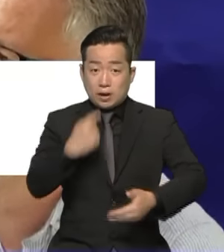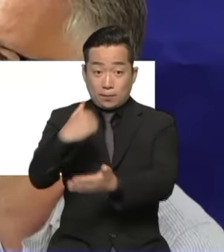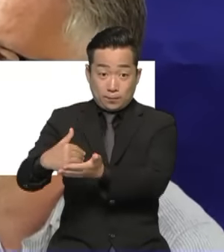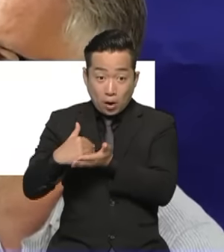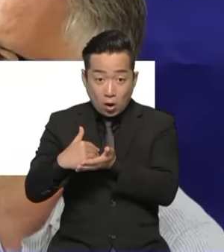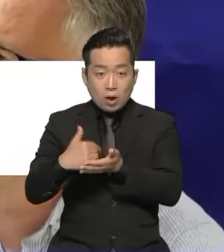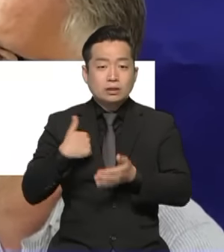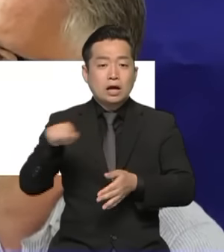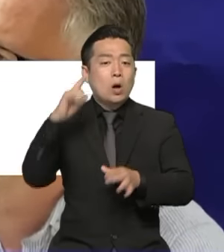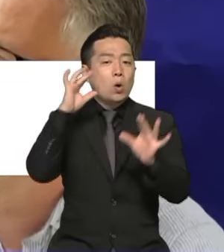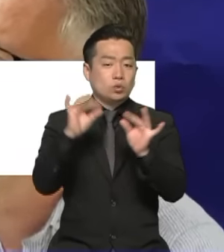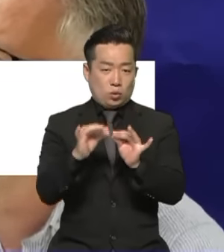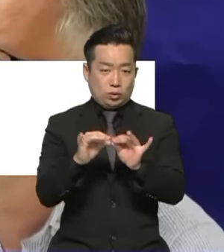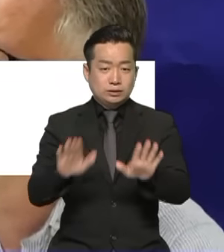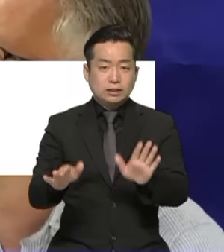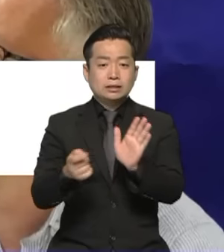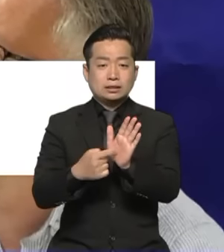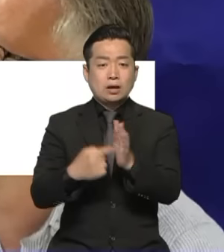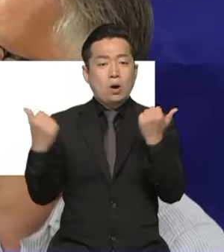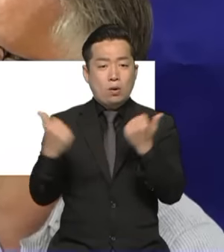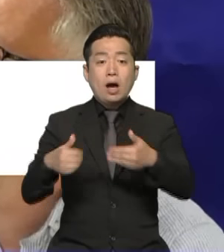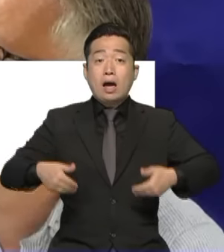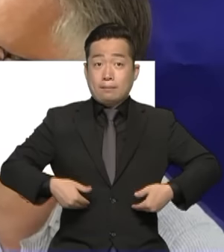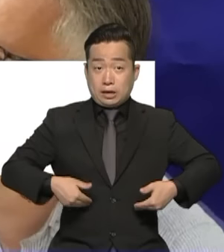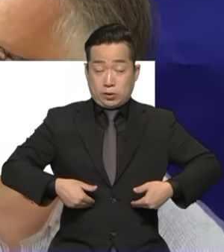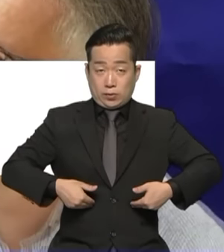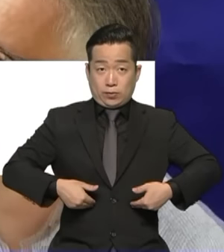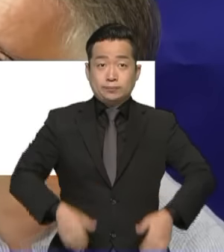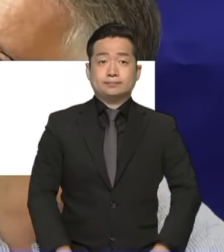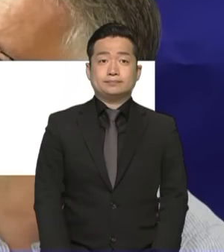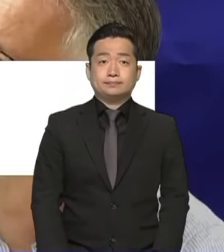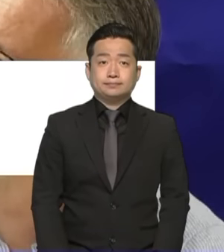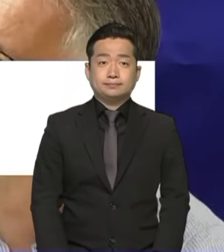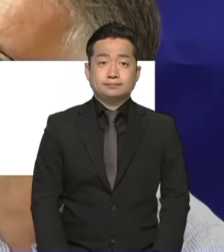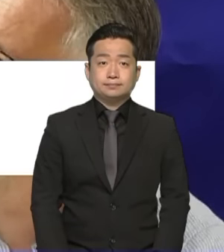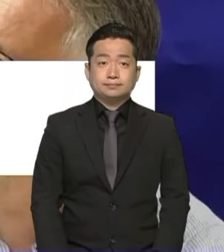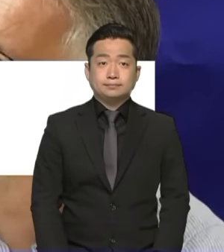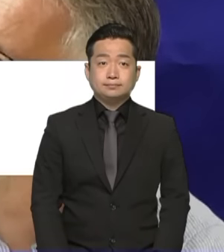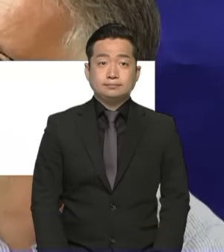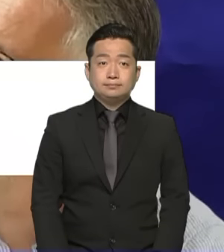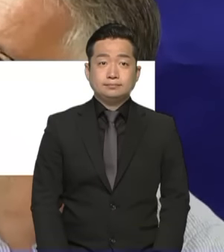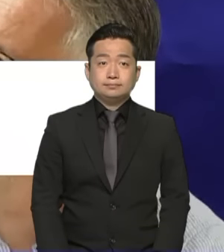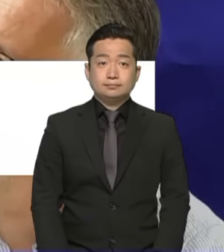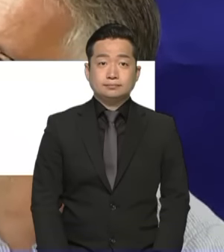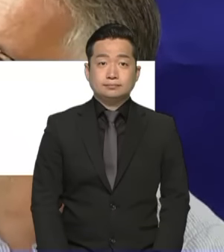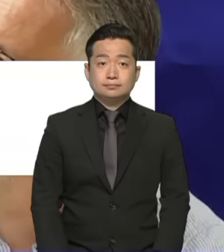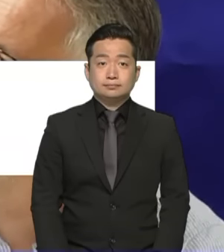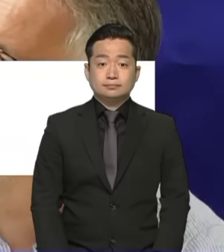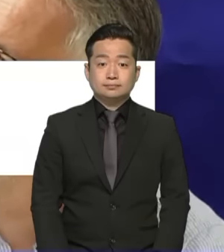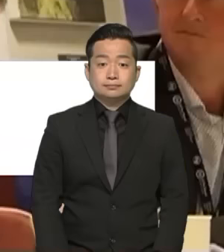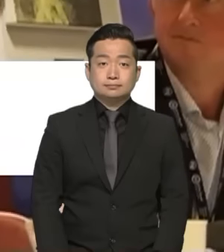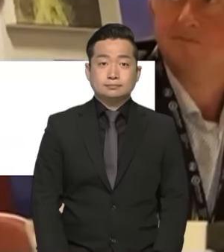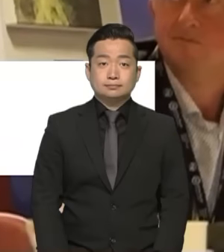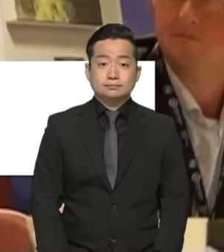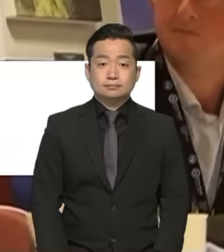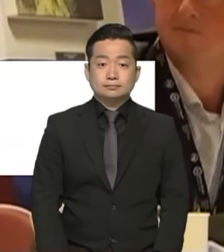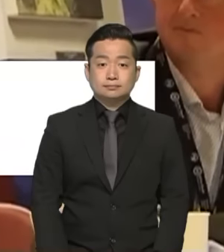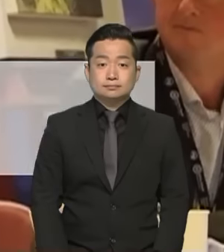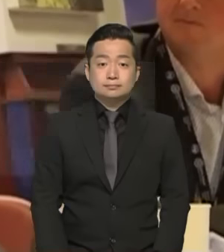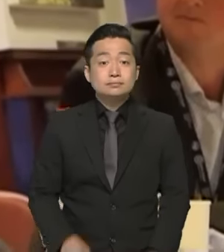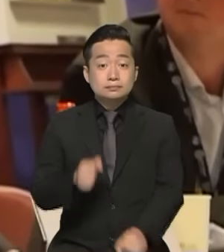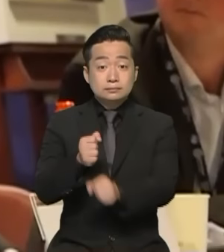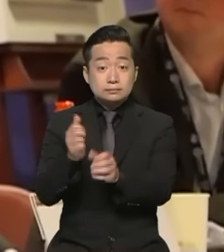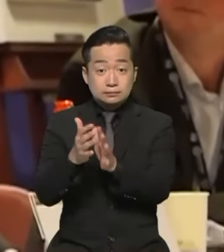AI should be regulated. And I agree. Urgent discussion is needed.